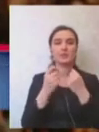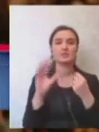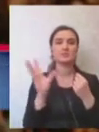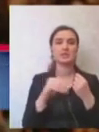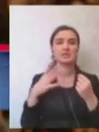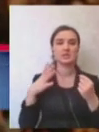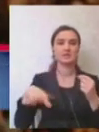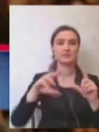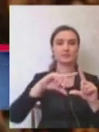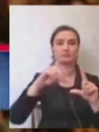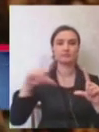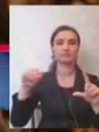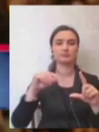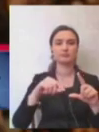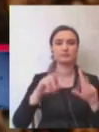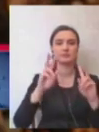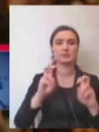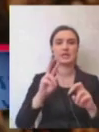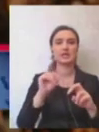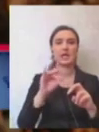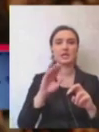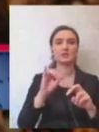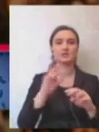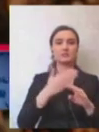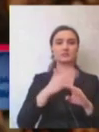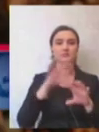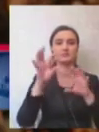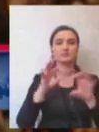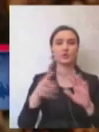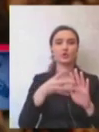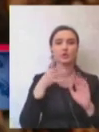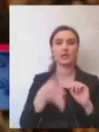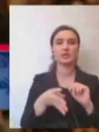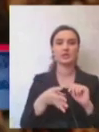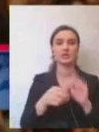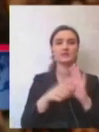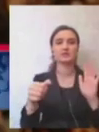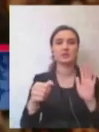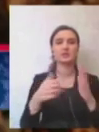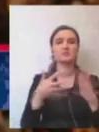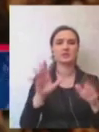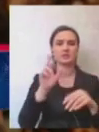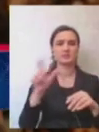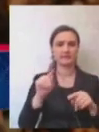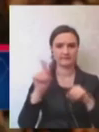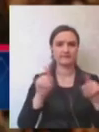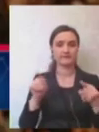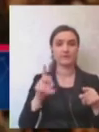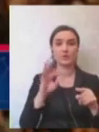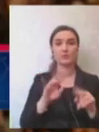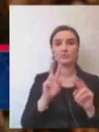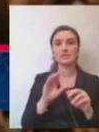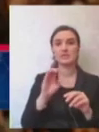მასშტაბით განთავსებულ საკარანტინო სივრცეებში 4600-ზე მეტი ადამიანია მოთავსებული, ხოლო სტაციონალური მეთვალყურეობის ქვეშ